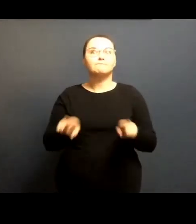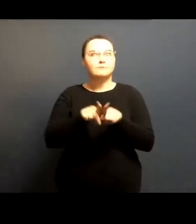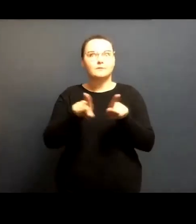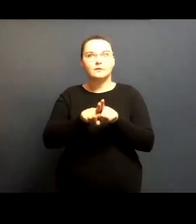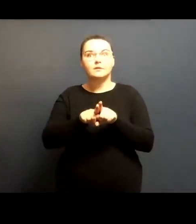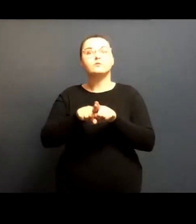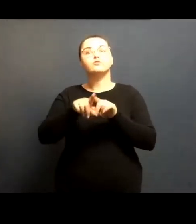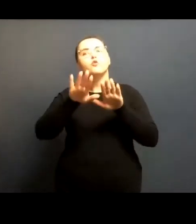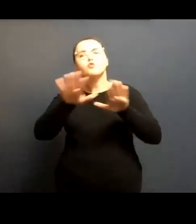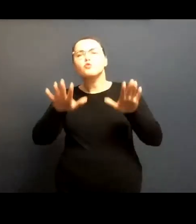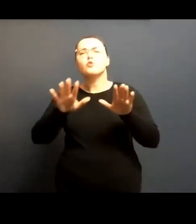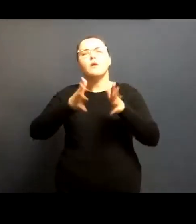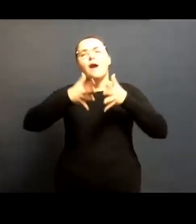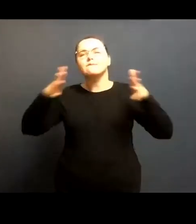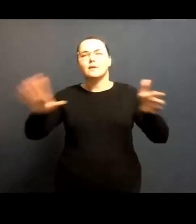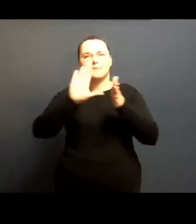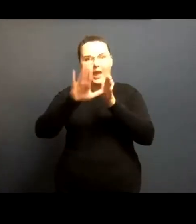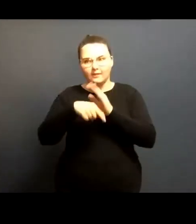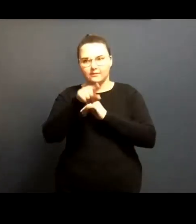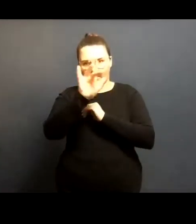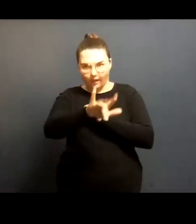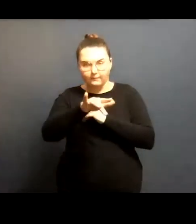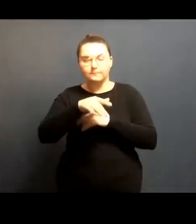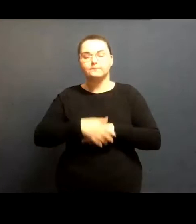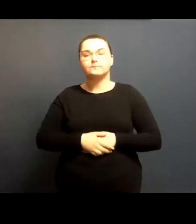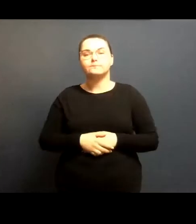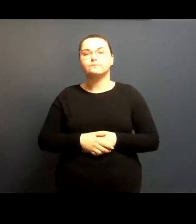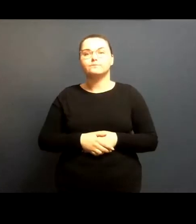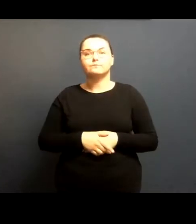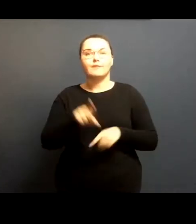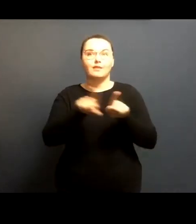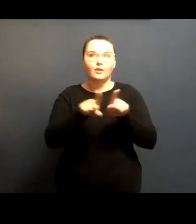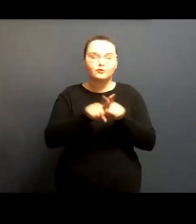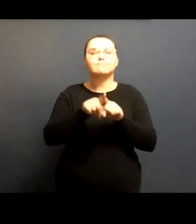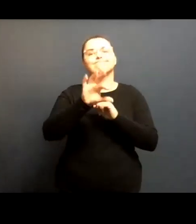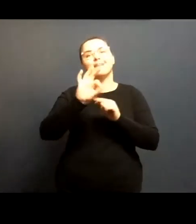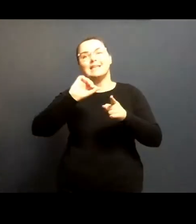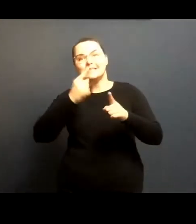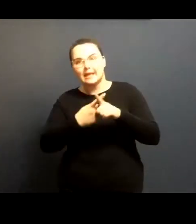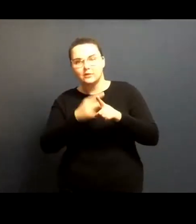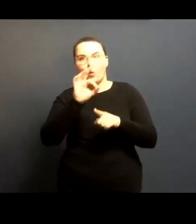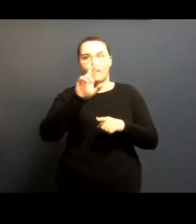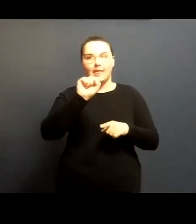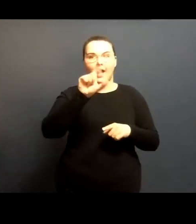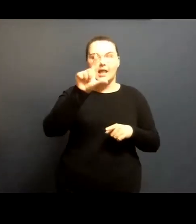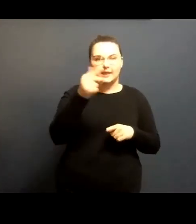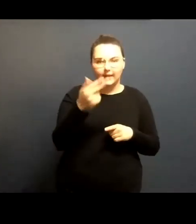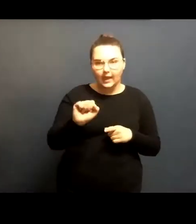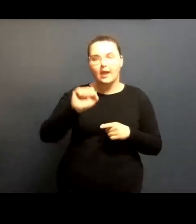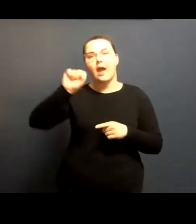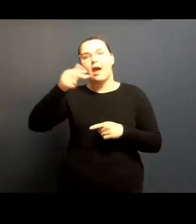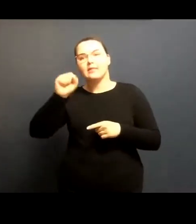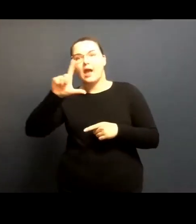socjologa jest niezwykle ważny. Oczywiście seks realny, analny to jest takie tabu potężne, podobnie jak